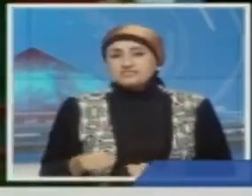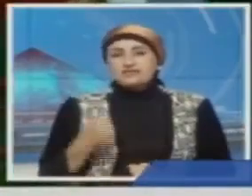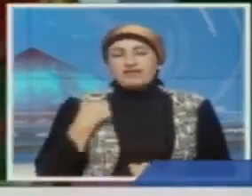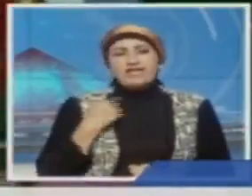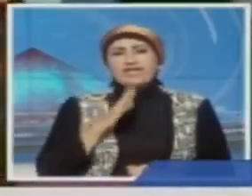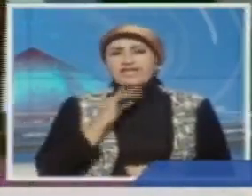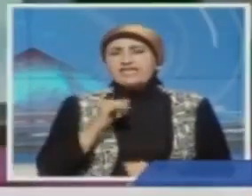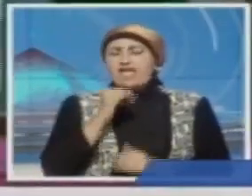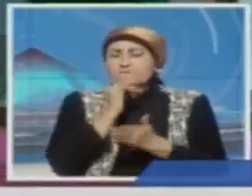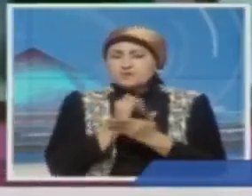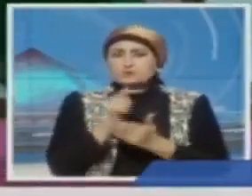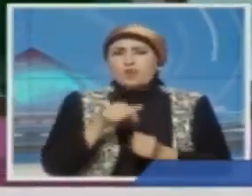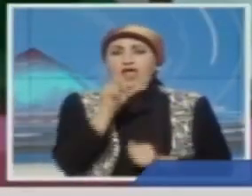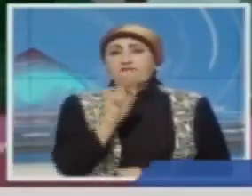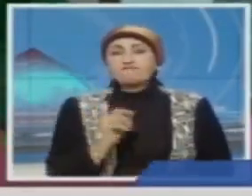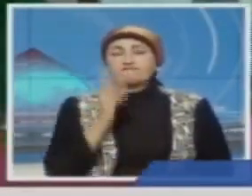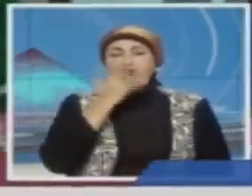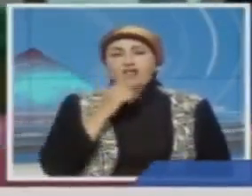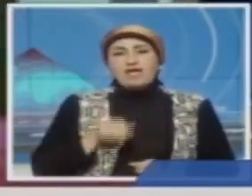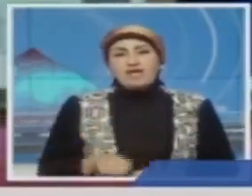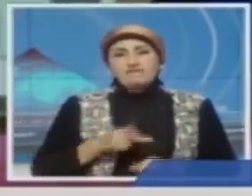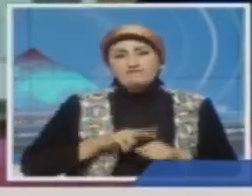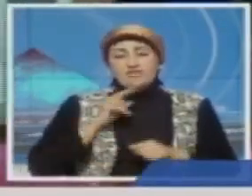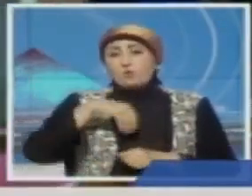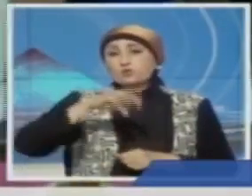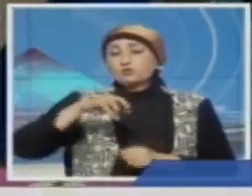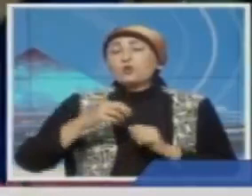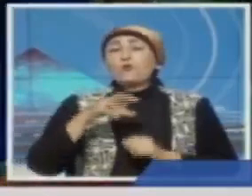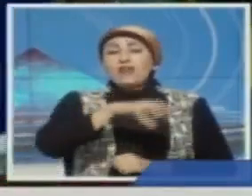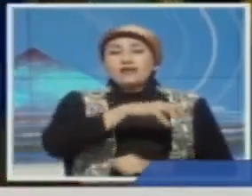أفريقيا المسموع سواء للقارة الأفريقية أو حتى للدول النامية.